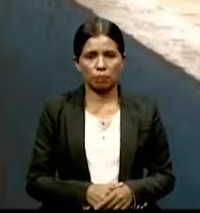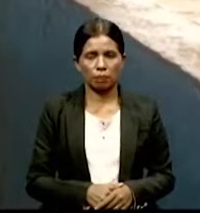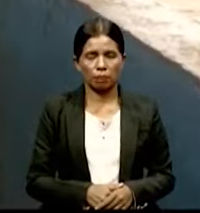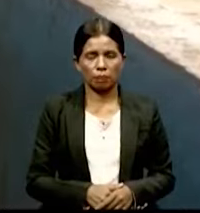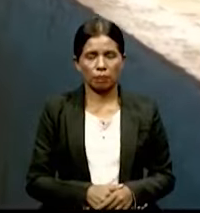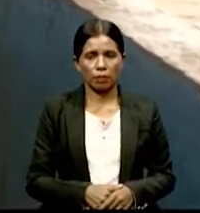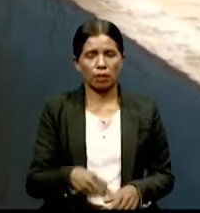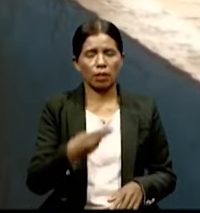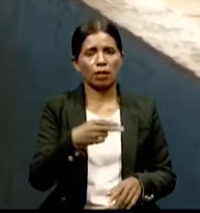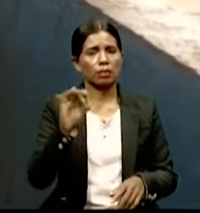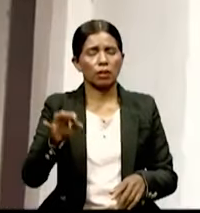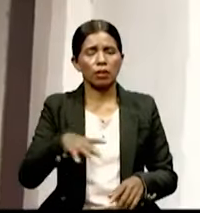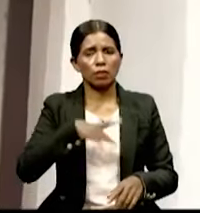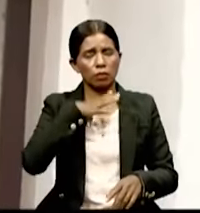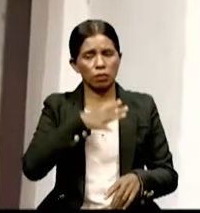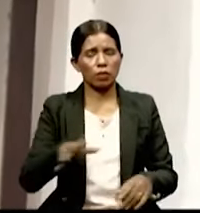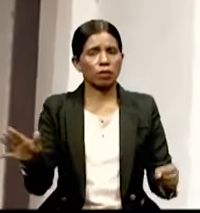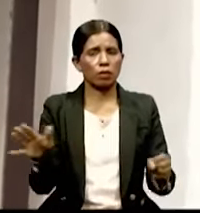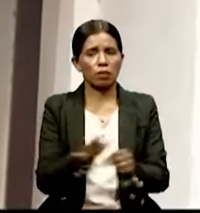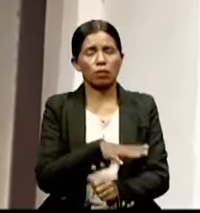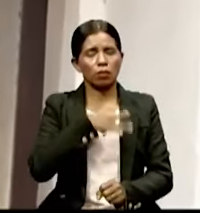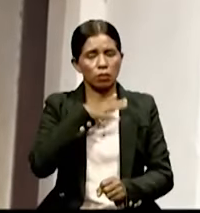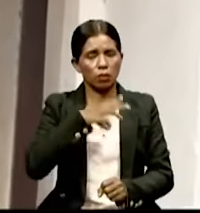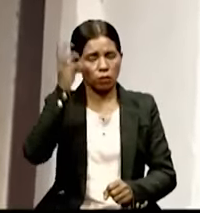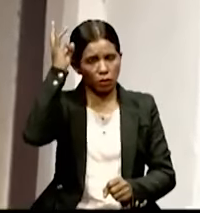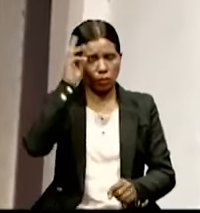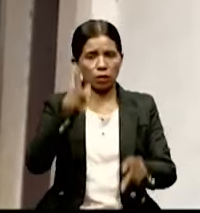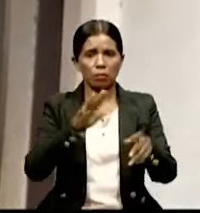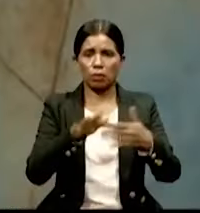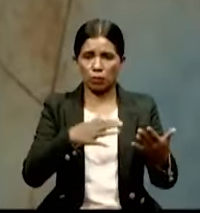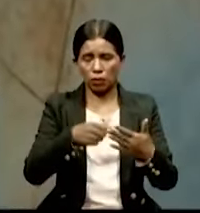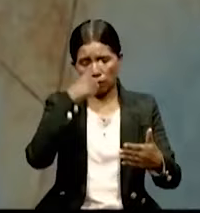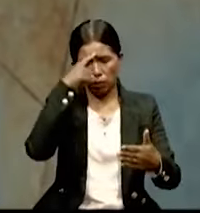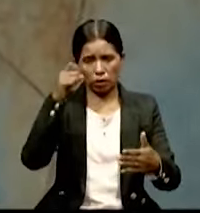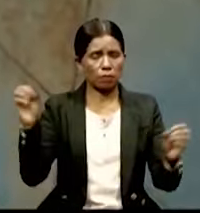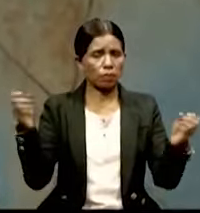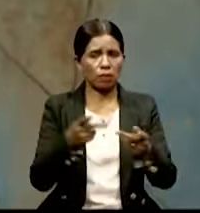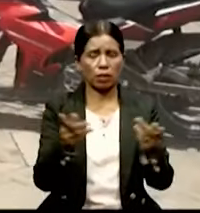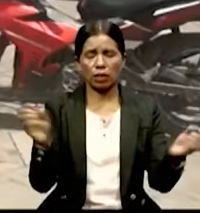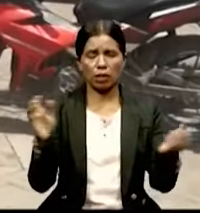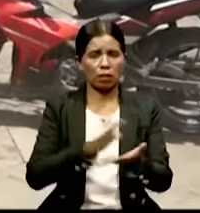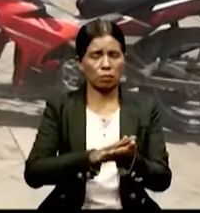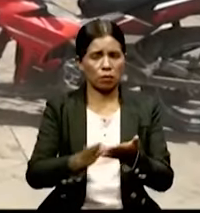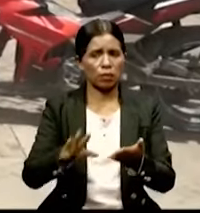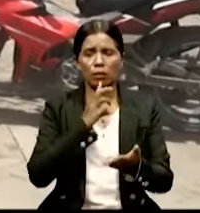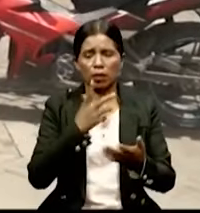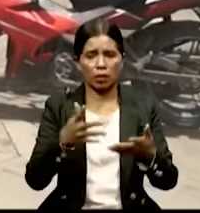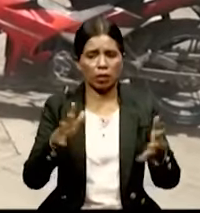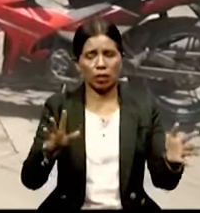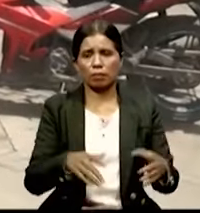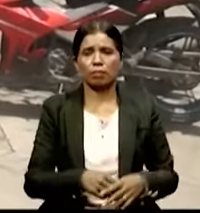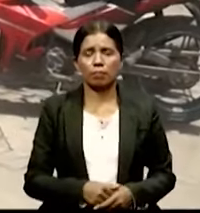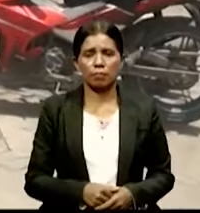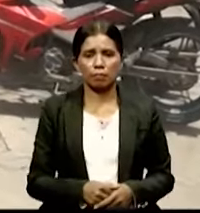Haris fatin publiko iha merkado taibesi kontinu sai preokupasaun bot ba vendedor sira tama kondisaun la higiene no la funsiona hodiak tama bemos la